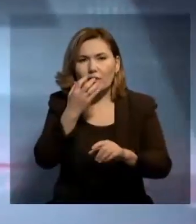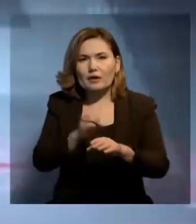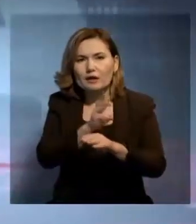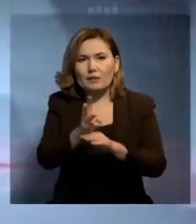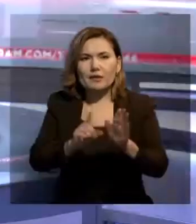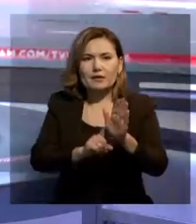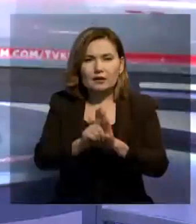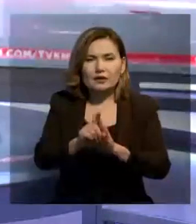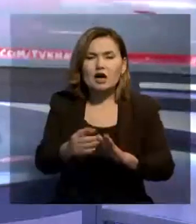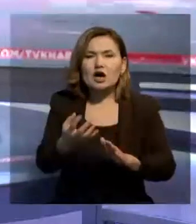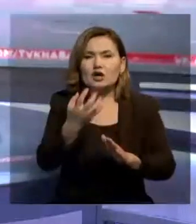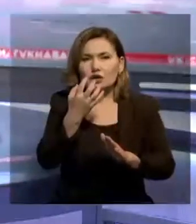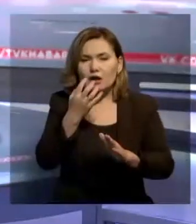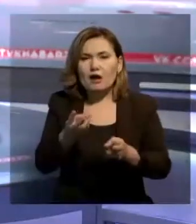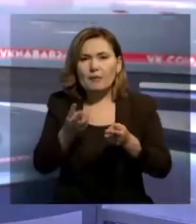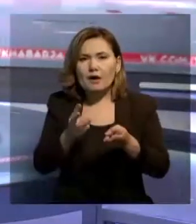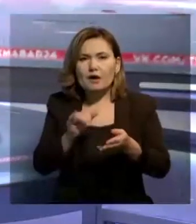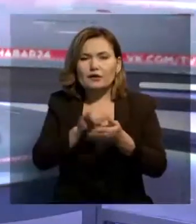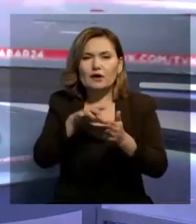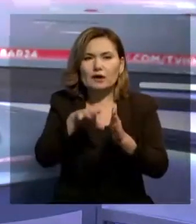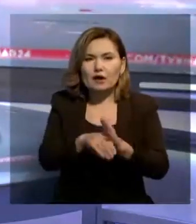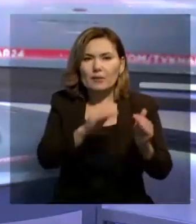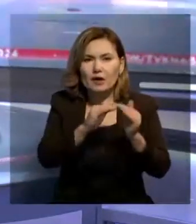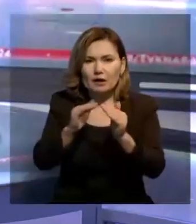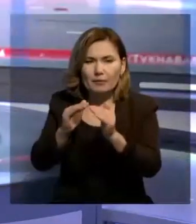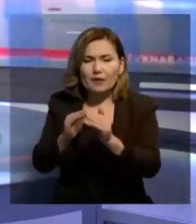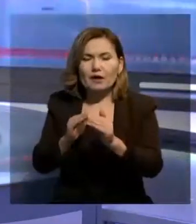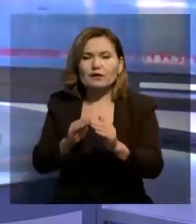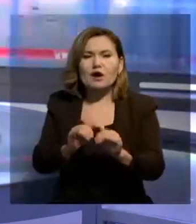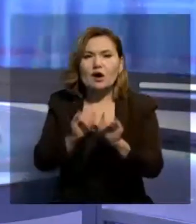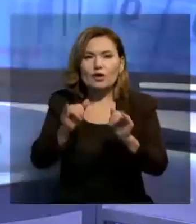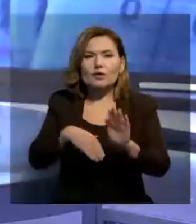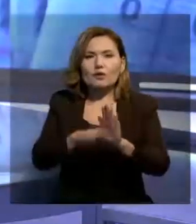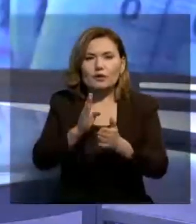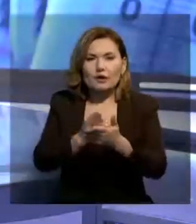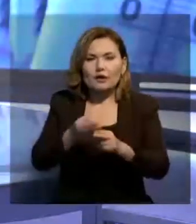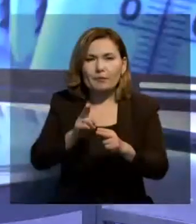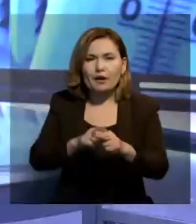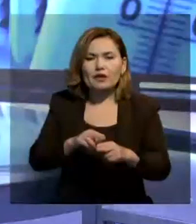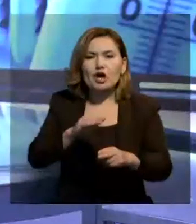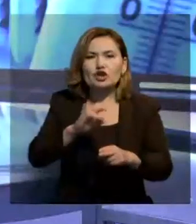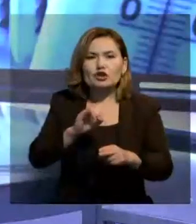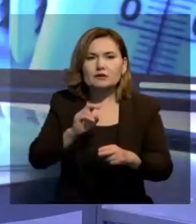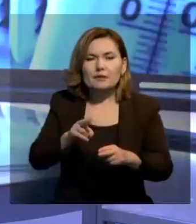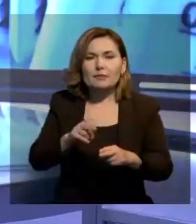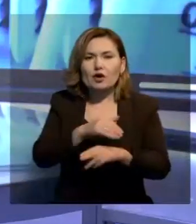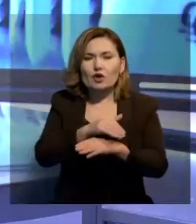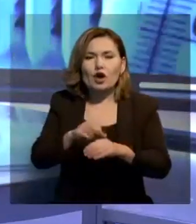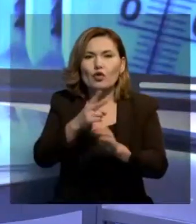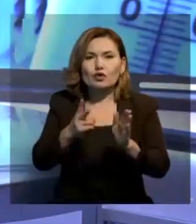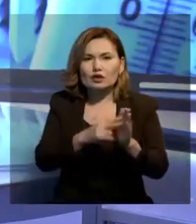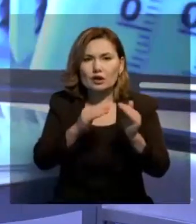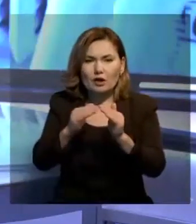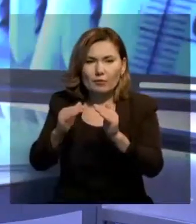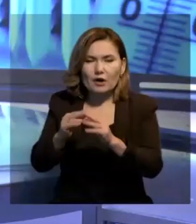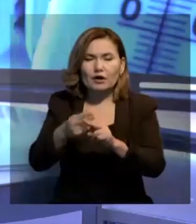деңгейде. Жылуға қосылған көп қабатты тұрғын үйлердің саны артқан. Ең бастысы Мәшһүр Жүсіп көшесіндегі 17 үйді